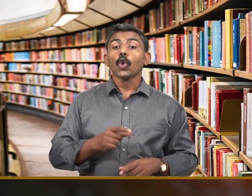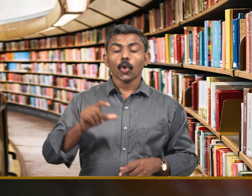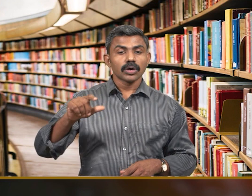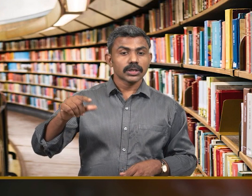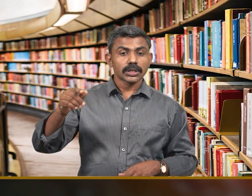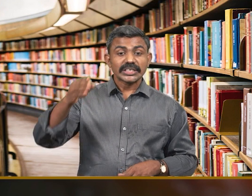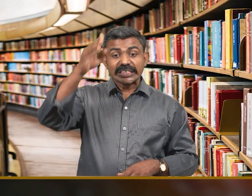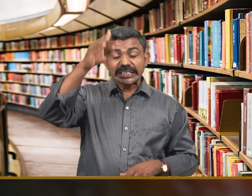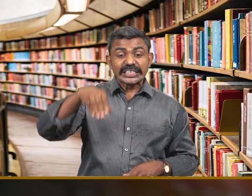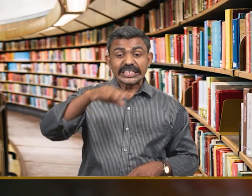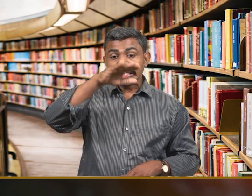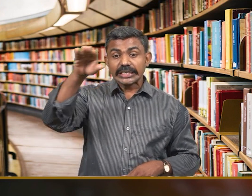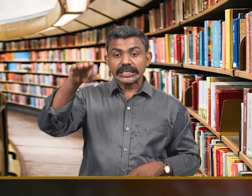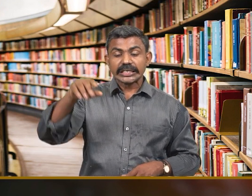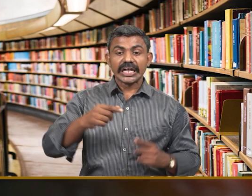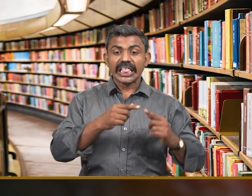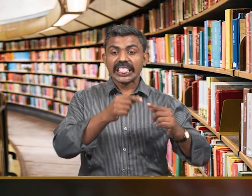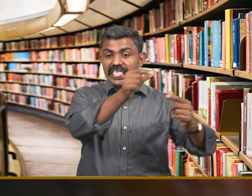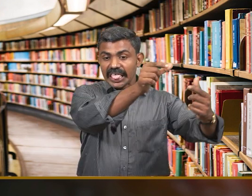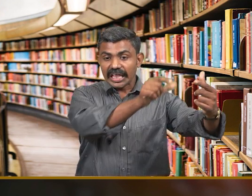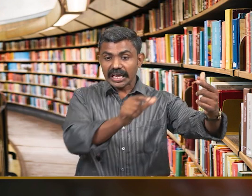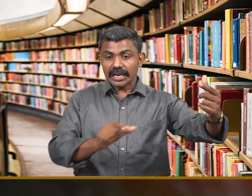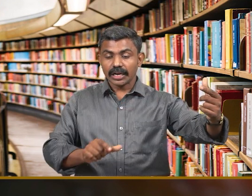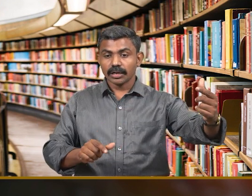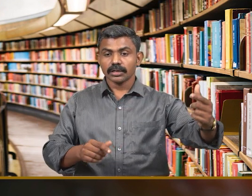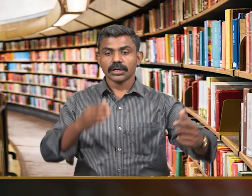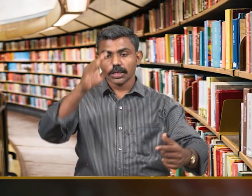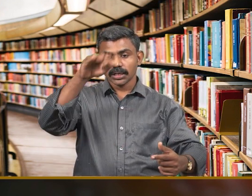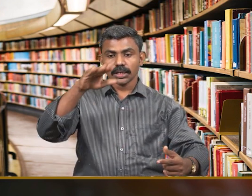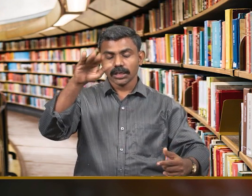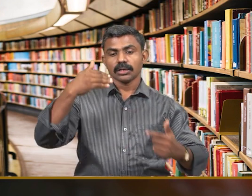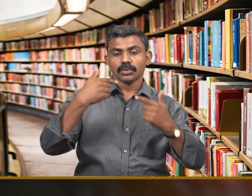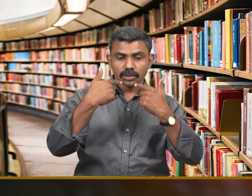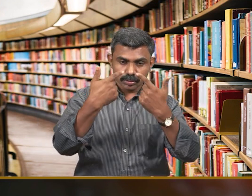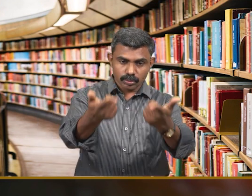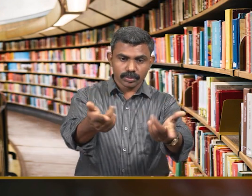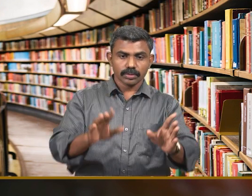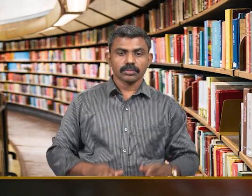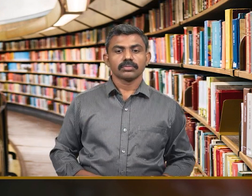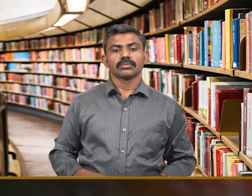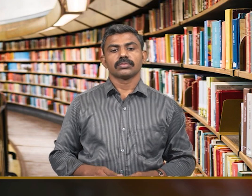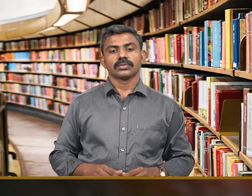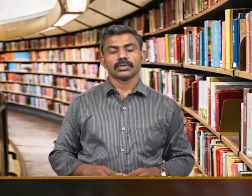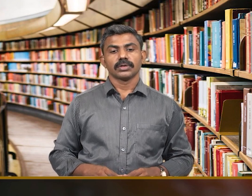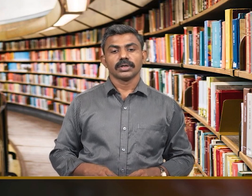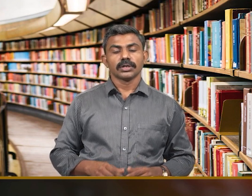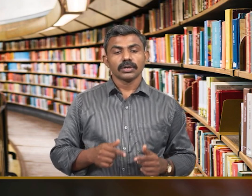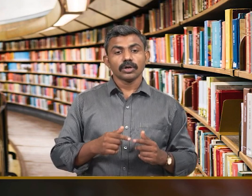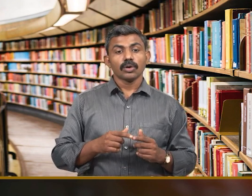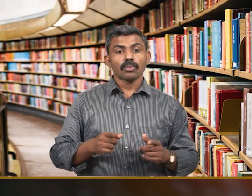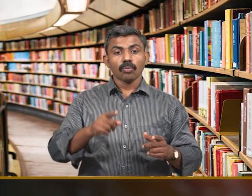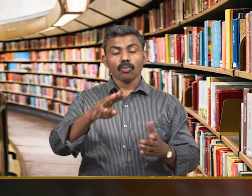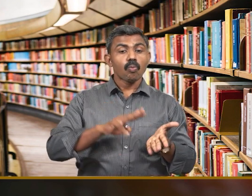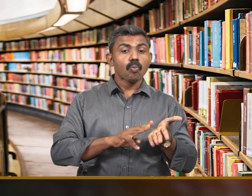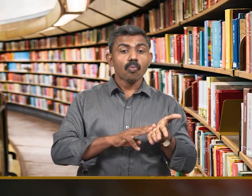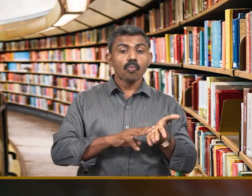சமயத்தை என்ன பண்ணுறாரு, இத்தாலியோட நாடு அதாவது நாடு தழுவிய சமயமாக அங்கீகரிக்கப்பட்டது. அது மட்டும் இல்லாமல் இந்த முசோலினியோட புகழை வந்து